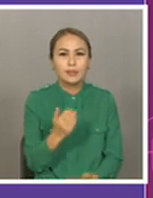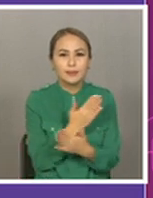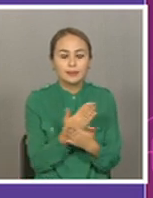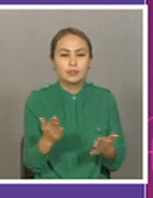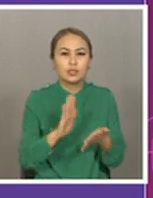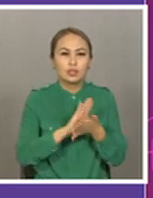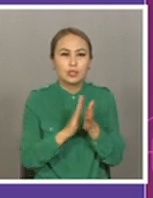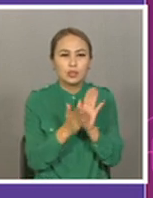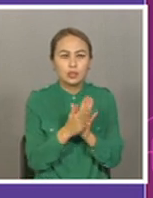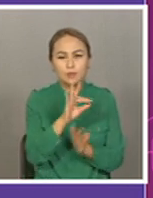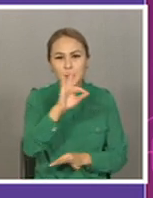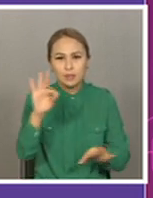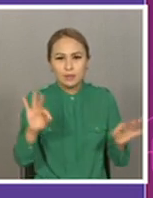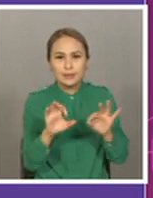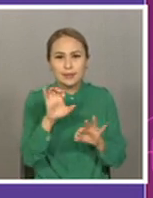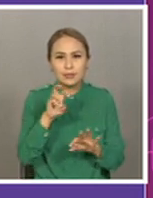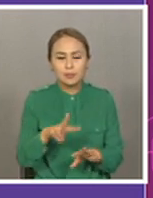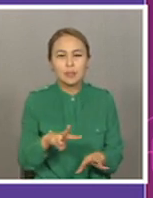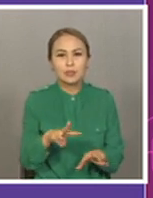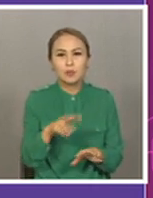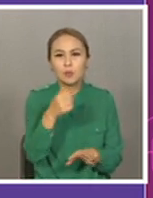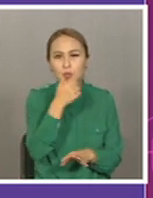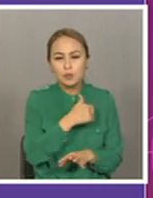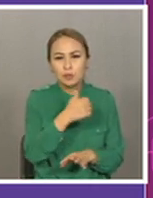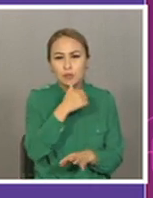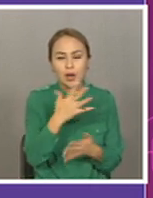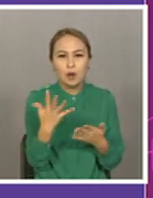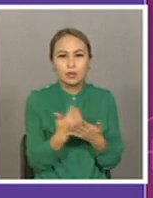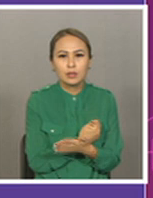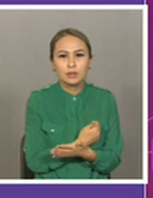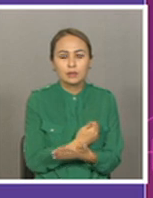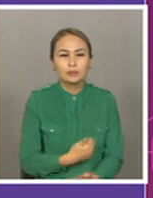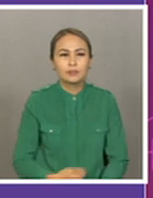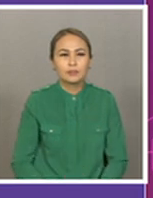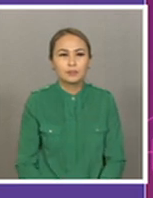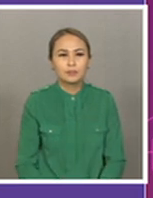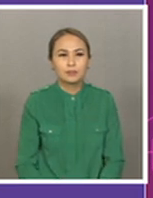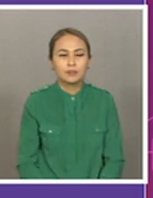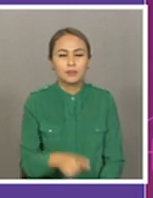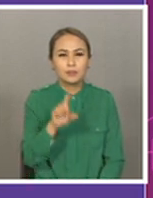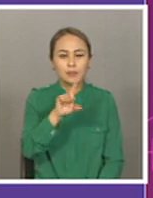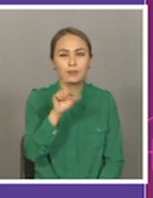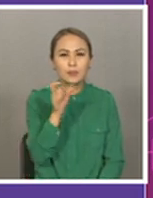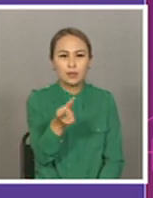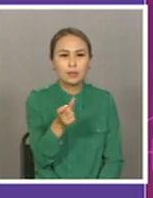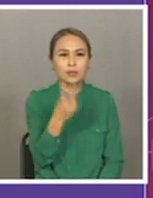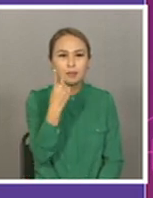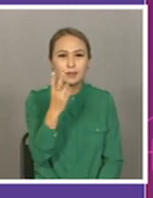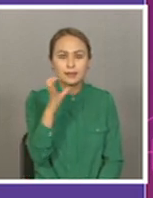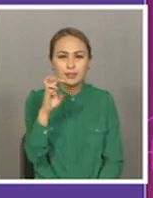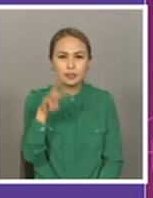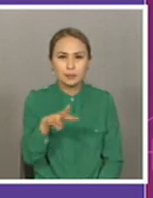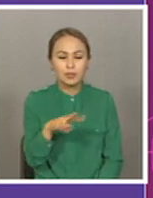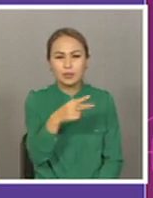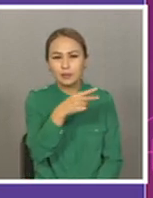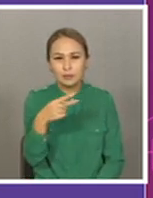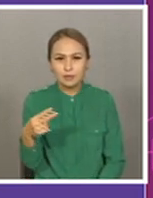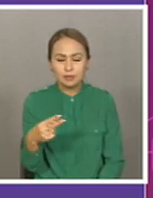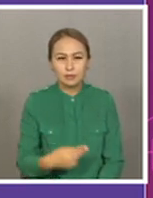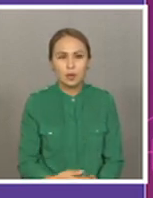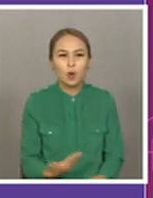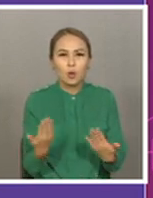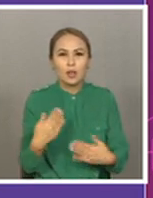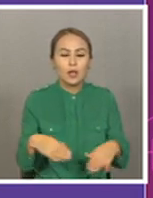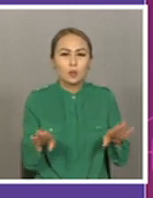шаршыны сантиметрмен өлшеп, ауданын табайық. Шаршының қабырғалары 2 сантиметрге тең. Олай